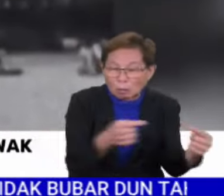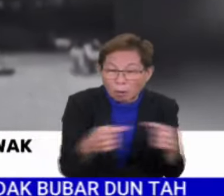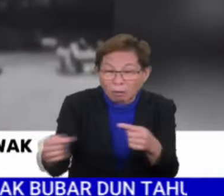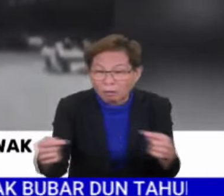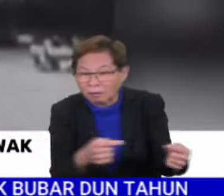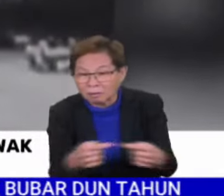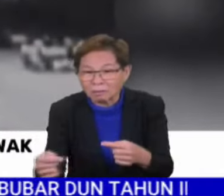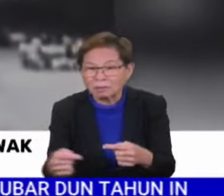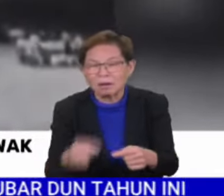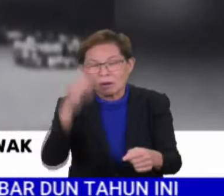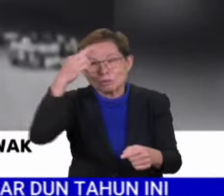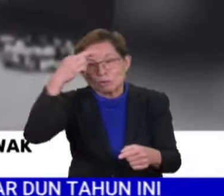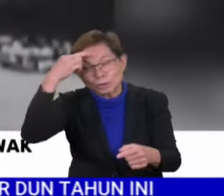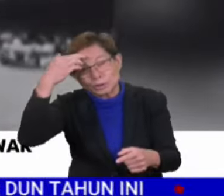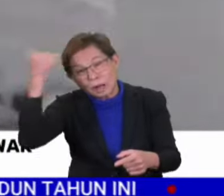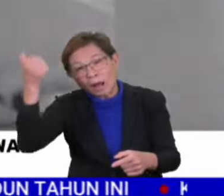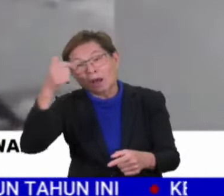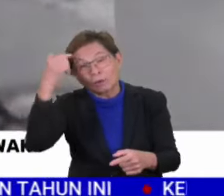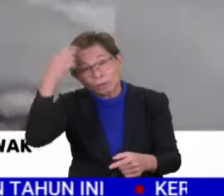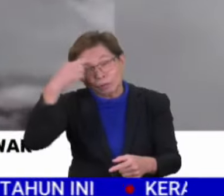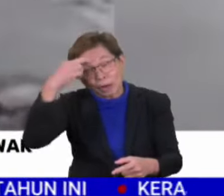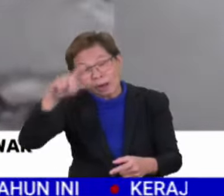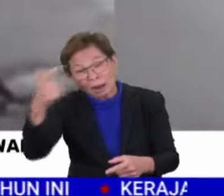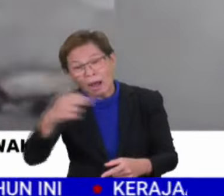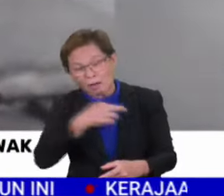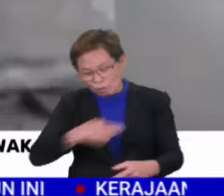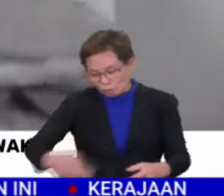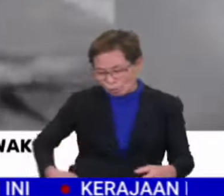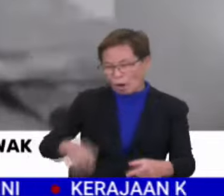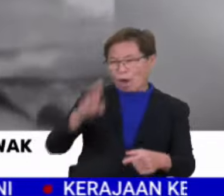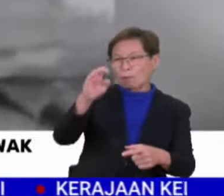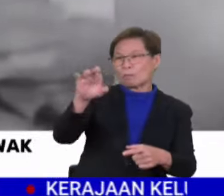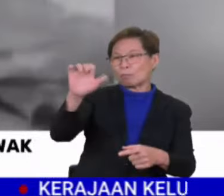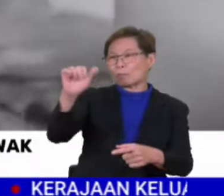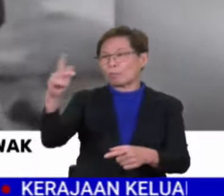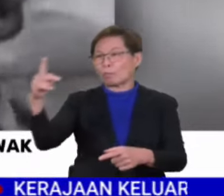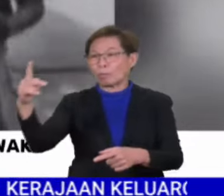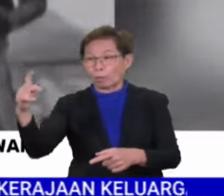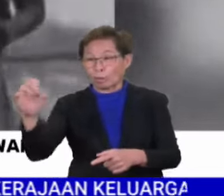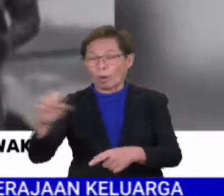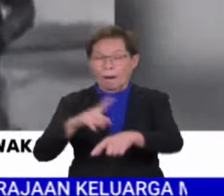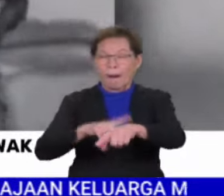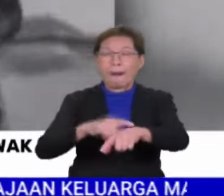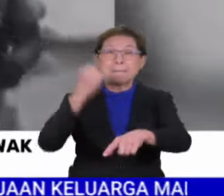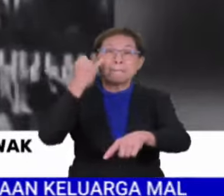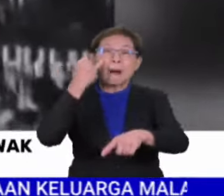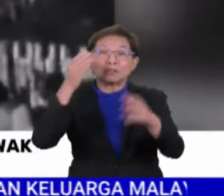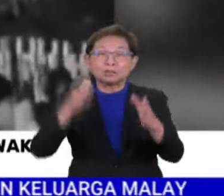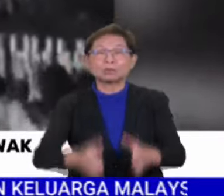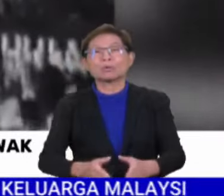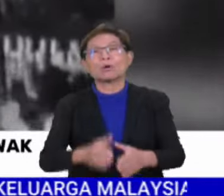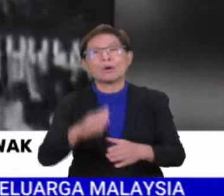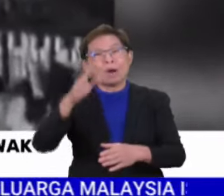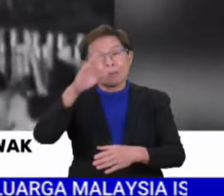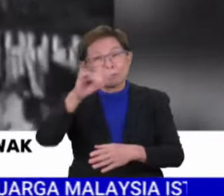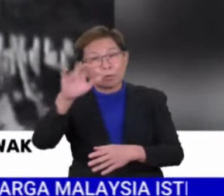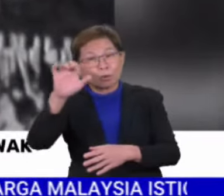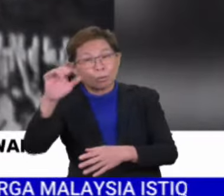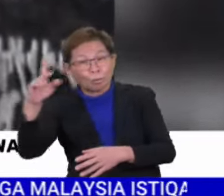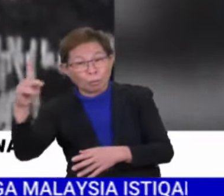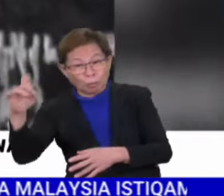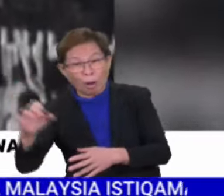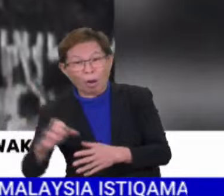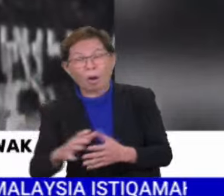lain termasuklah campur tangan Raja Brooke dalam cara hidup orang Iban pada ketika itu. Brooke mahu menghapuskan kegiatan ngayau